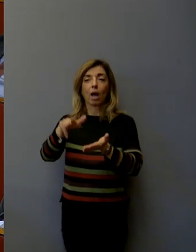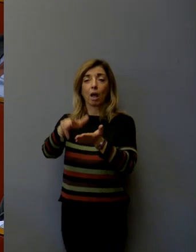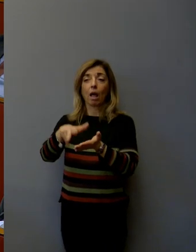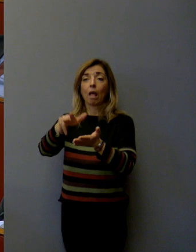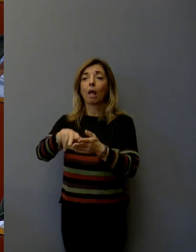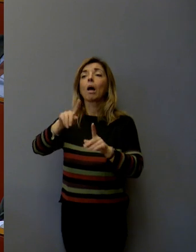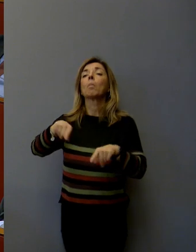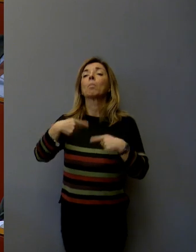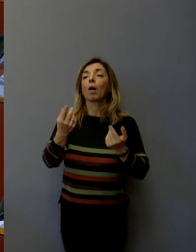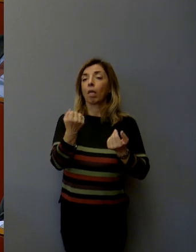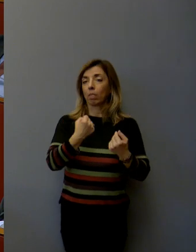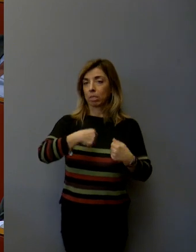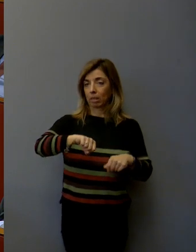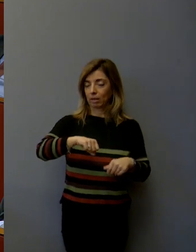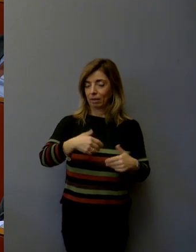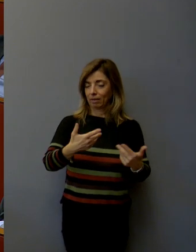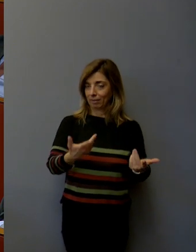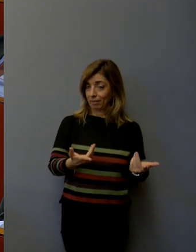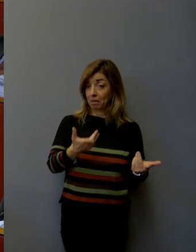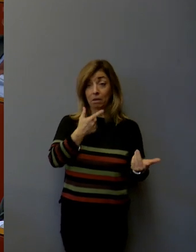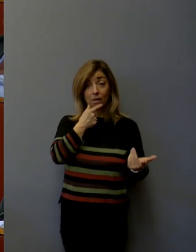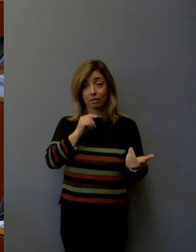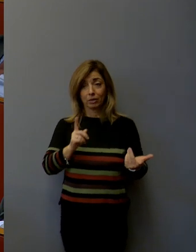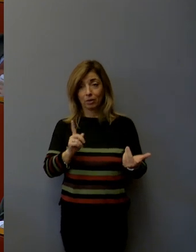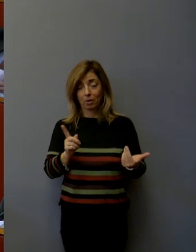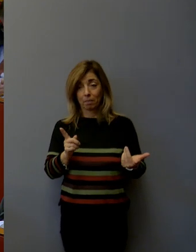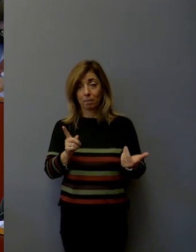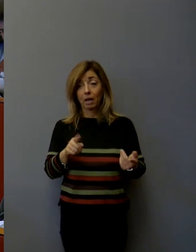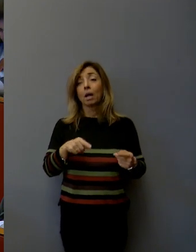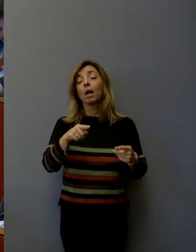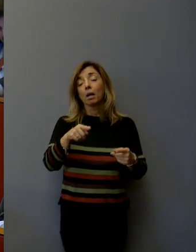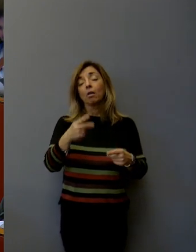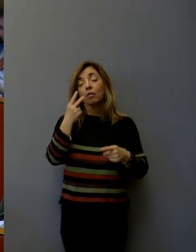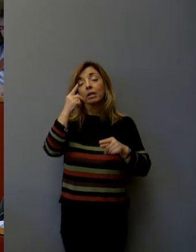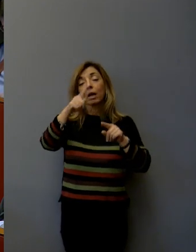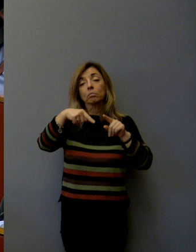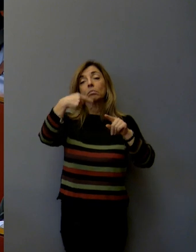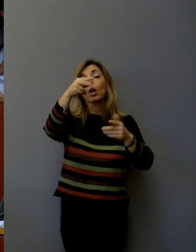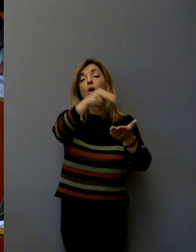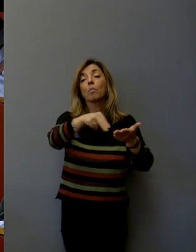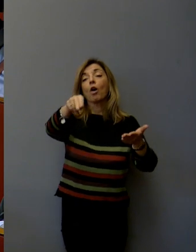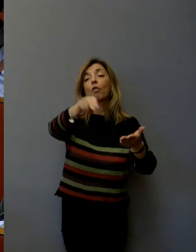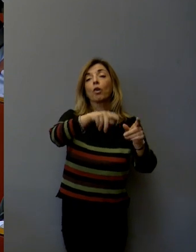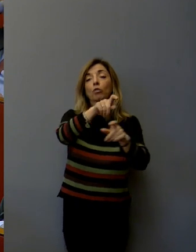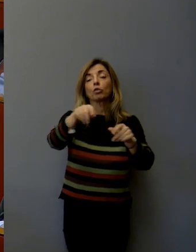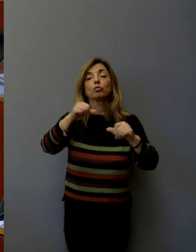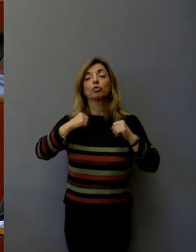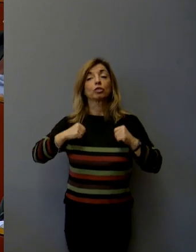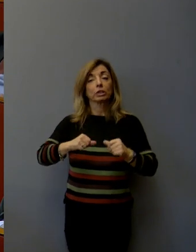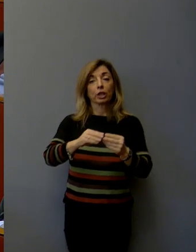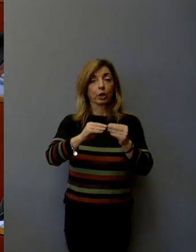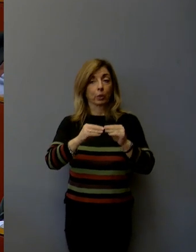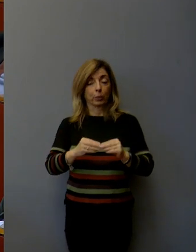poi questo lo dimostrerà nei cittadini per carità al prossimo voto ma non è una bella cosa lo dico anche da cittadina del